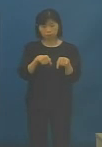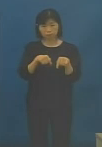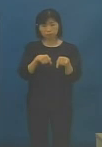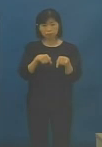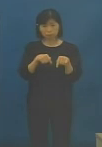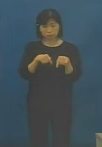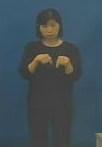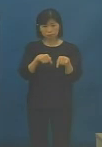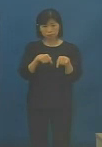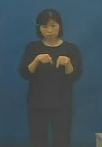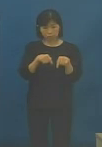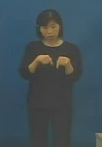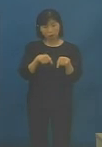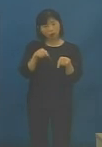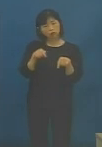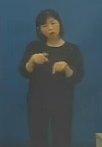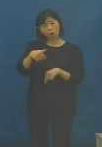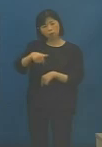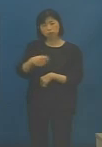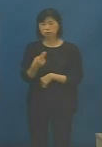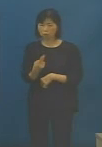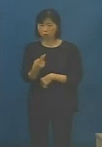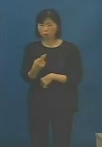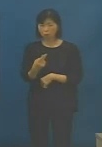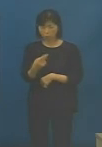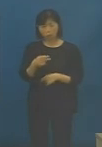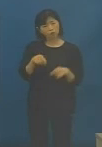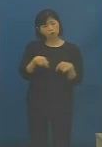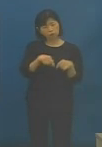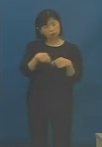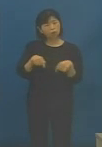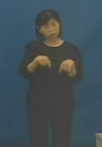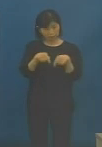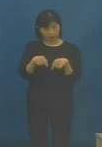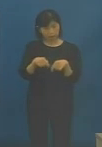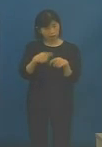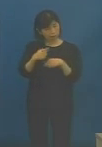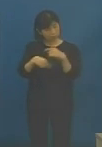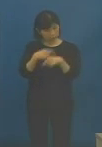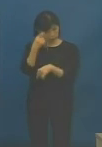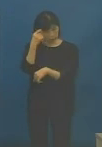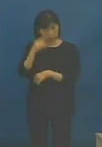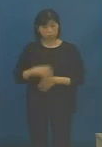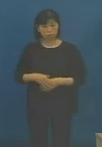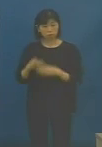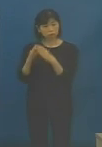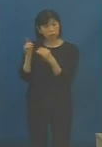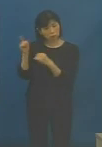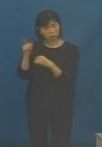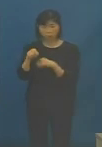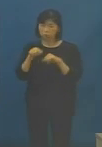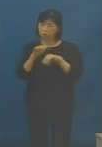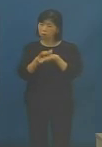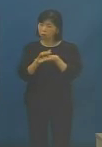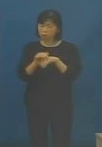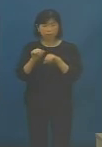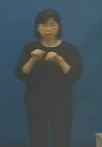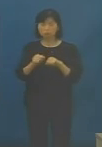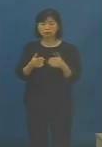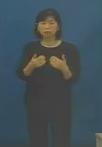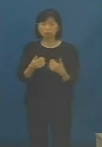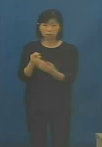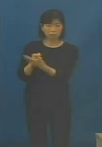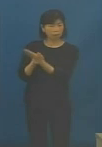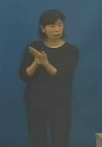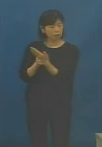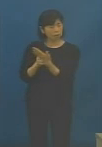ソフトウェアの話だと思います。ですから国として定番のこういう形でやりなさいっていうのを示すわけではないのかもしれ